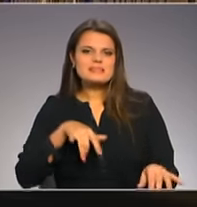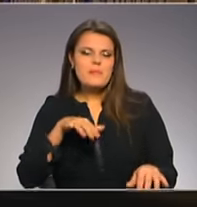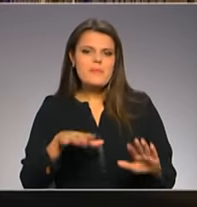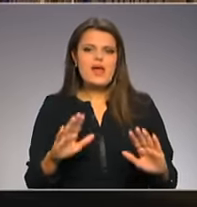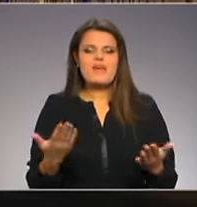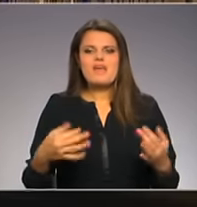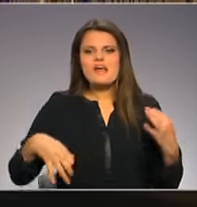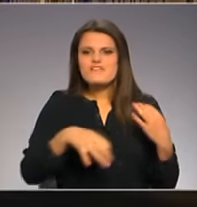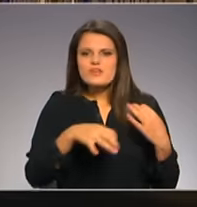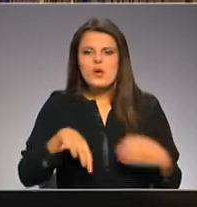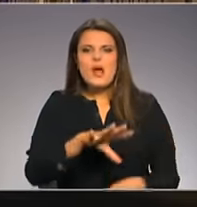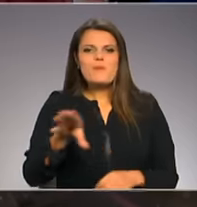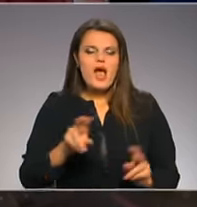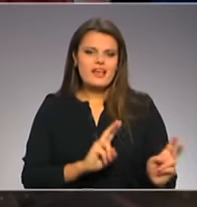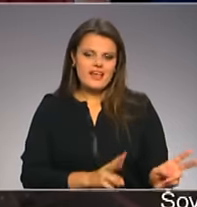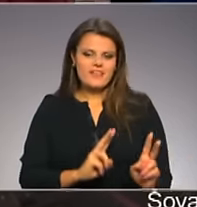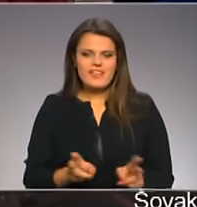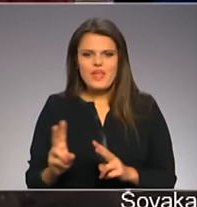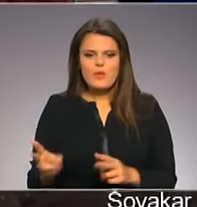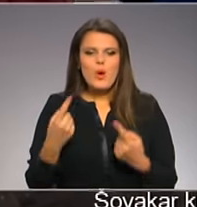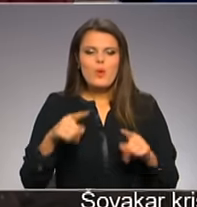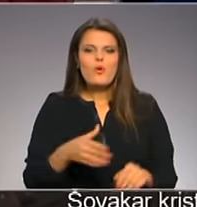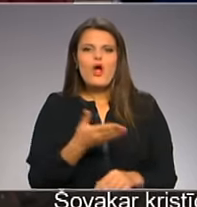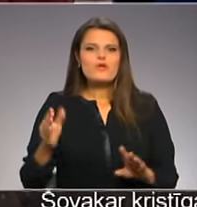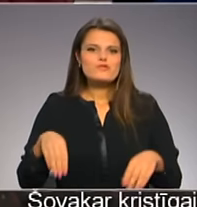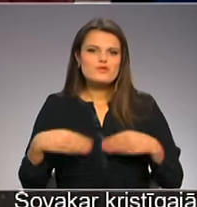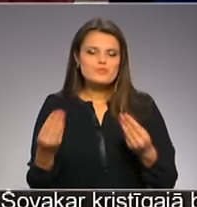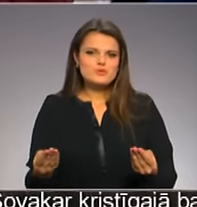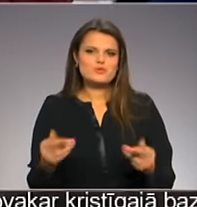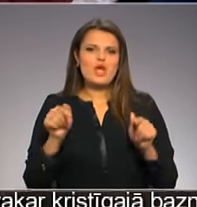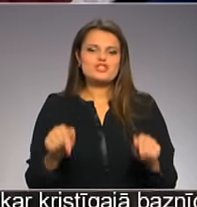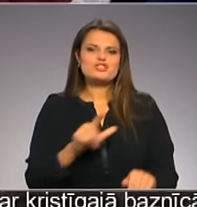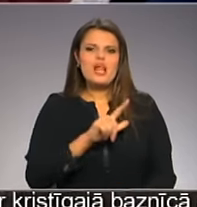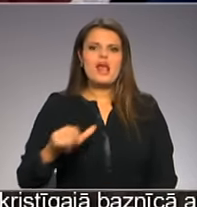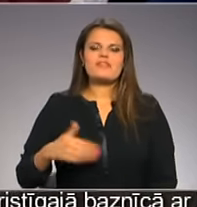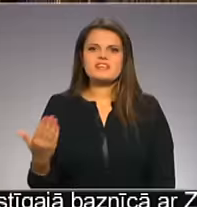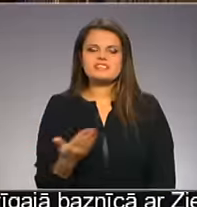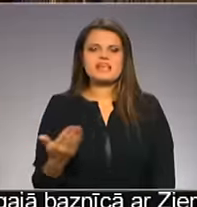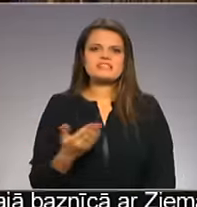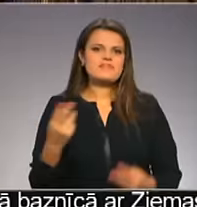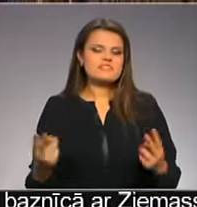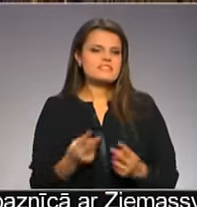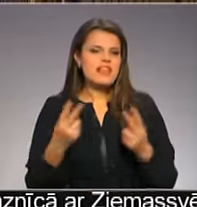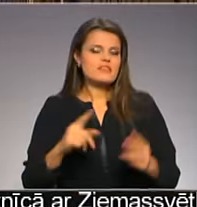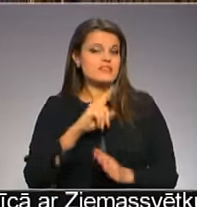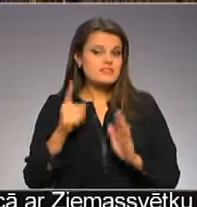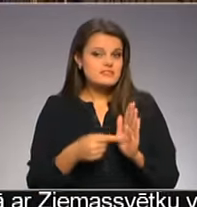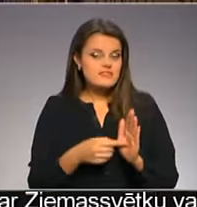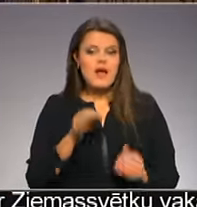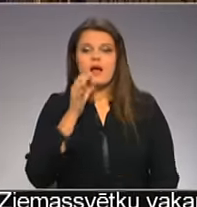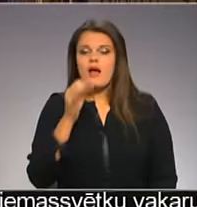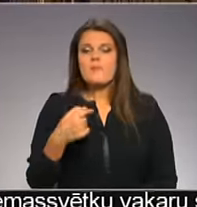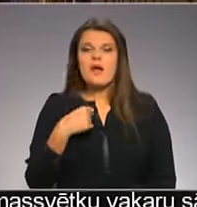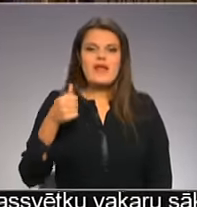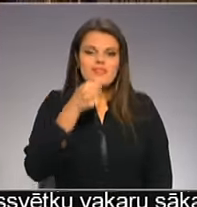čīgā to violi, un tad pārējie dejo. Bet ko jums dod šī tāda latviskā dzīves ziņa? Man personīgi